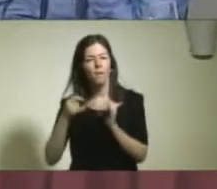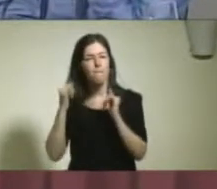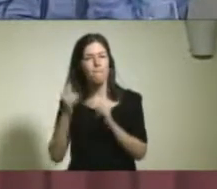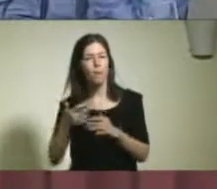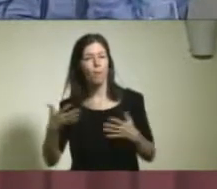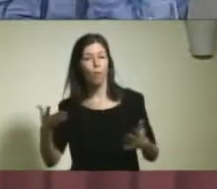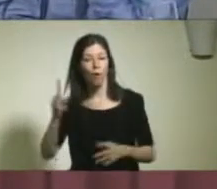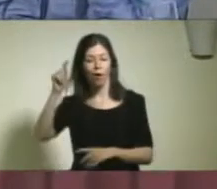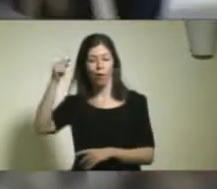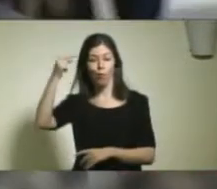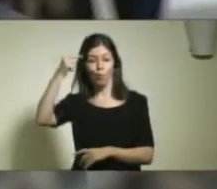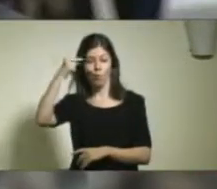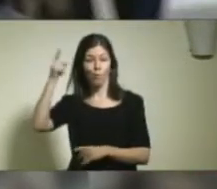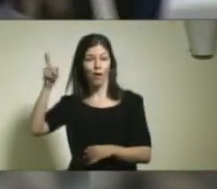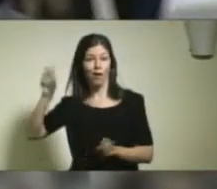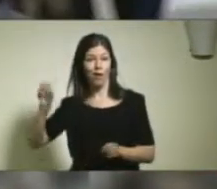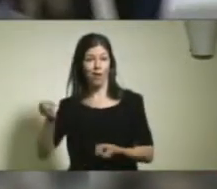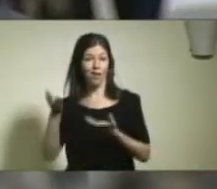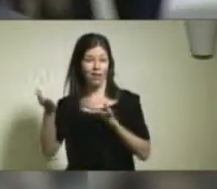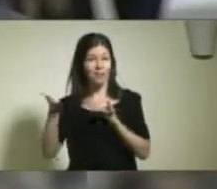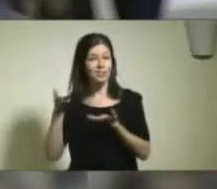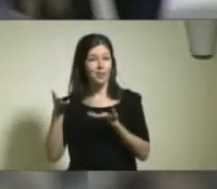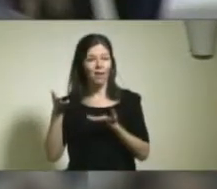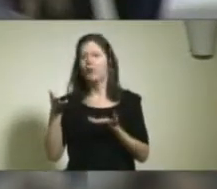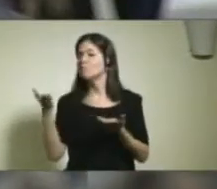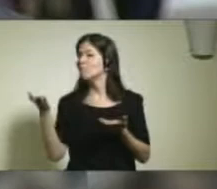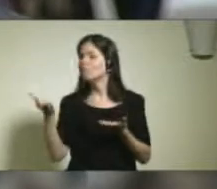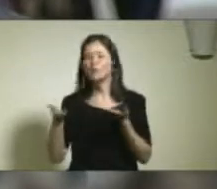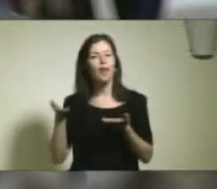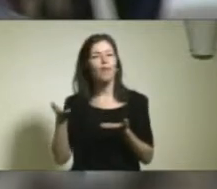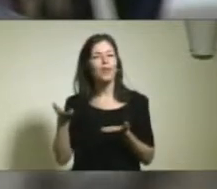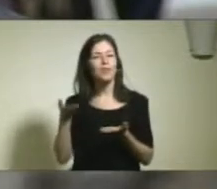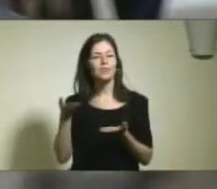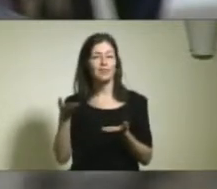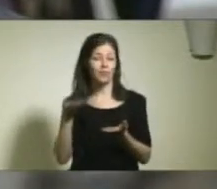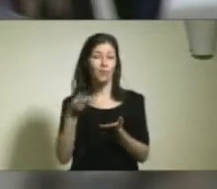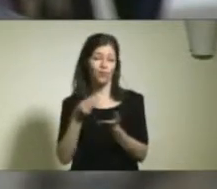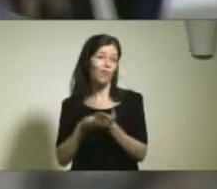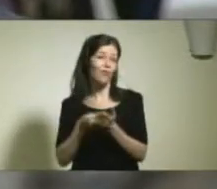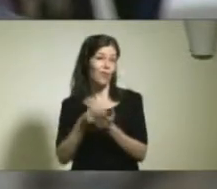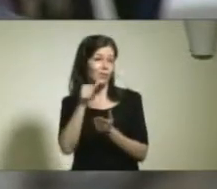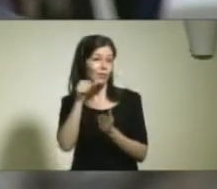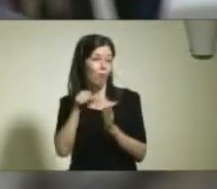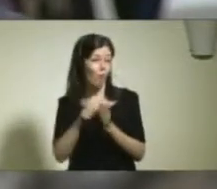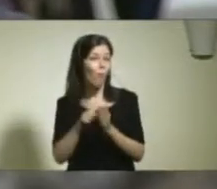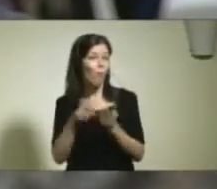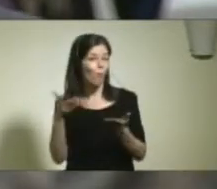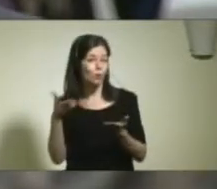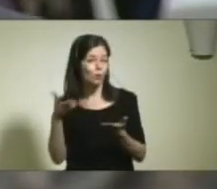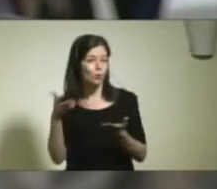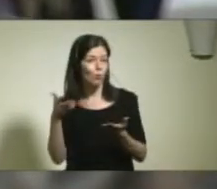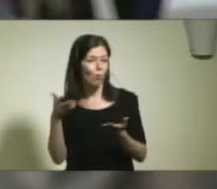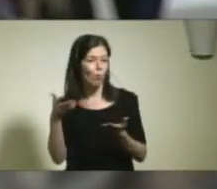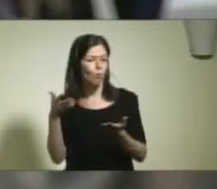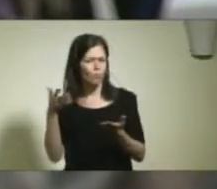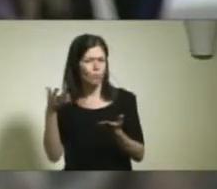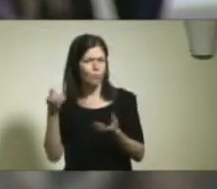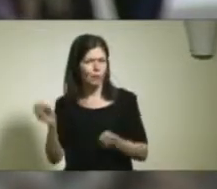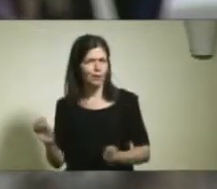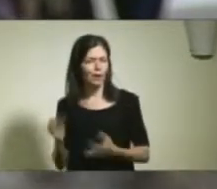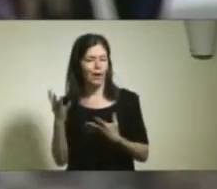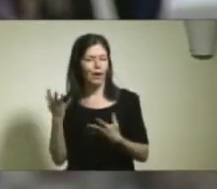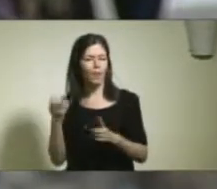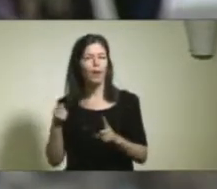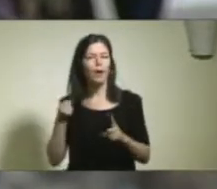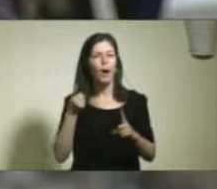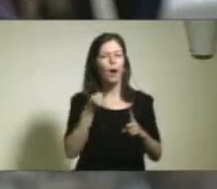fait que le gouvernement crée des services tels que les services financiers postaux et l'impact sur la